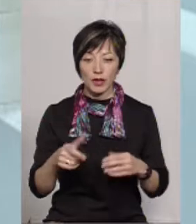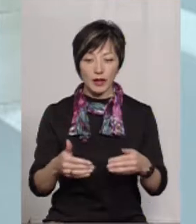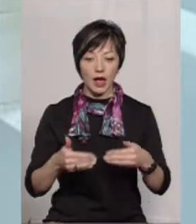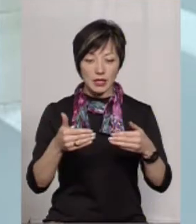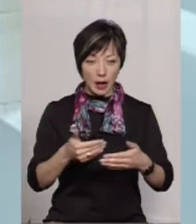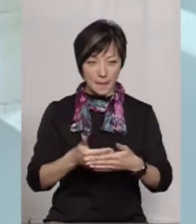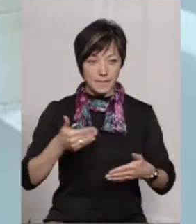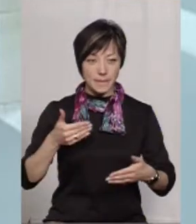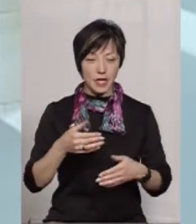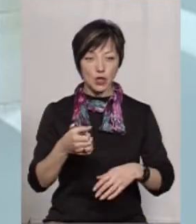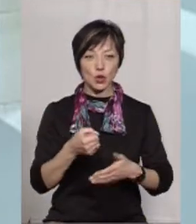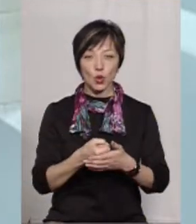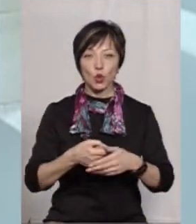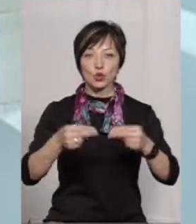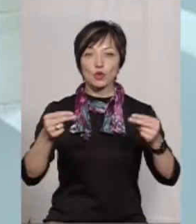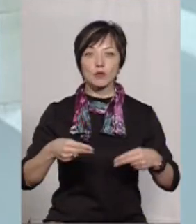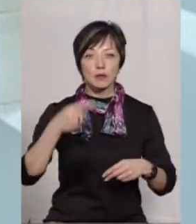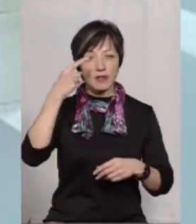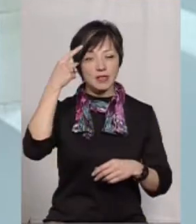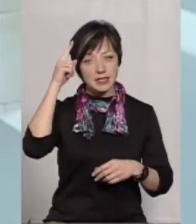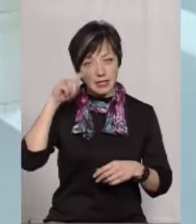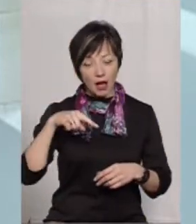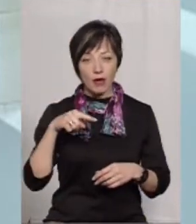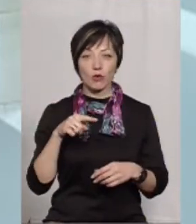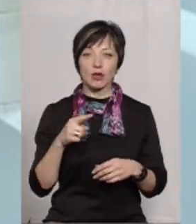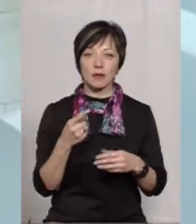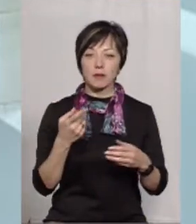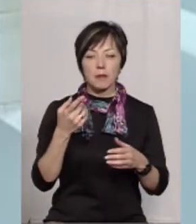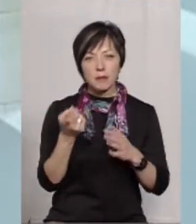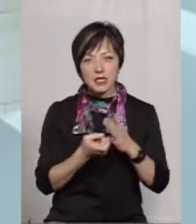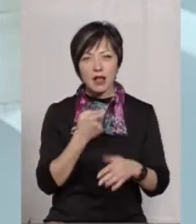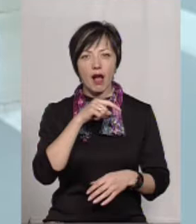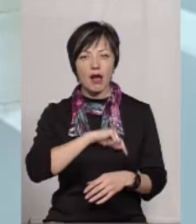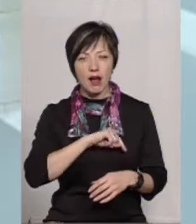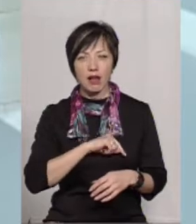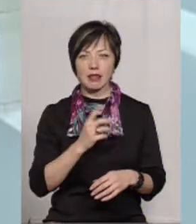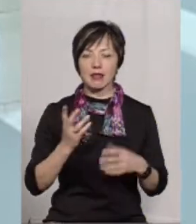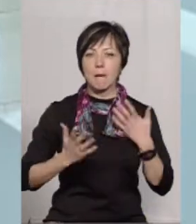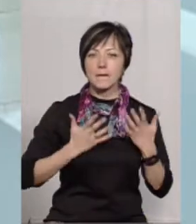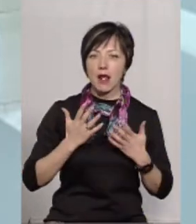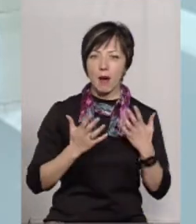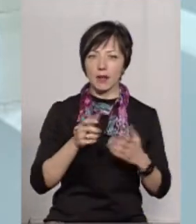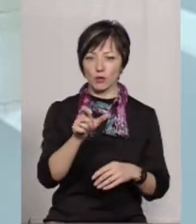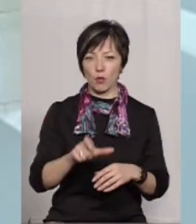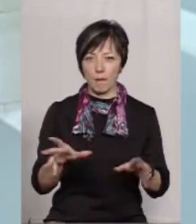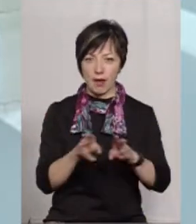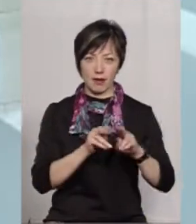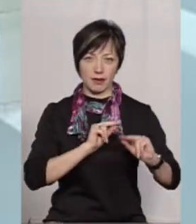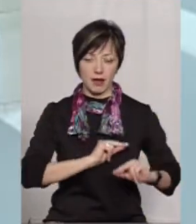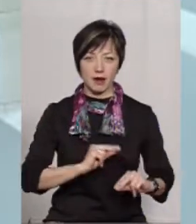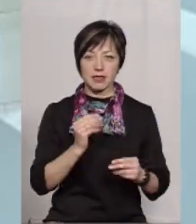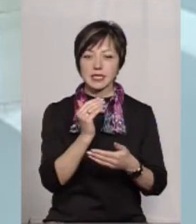етапі дошлюбному володіють тими знаннями, які стосуються пізнання характеру, темпераменту партнера,